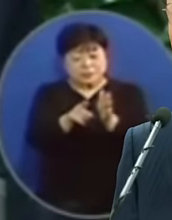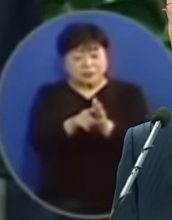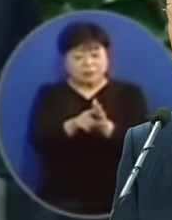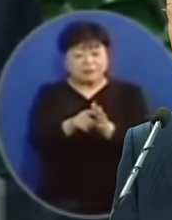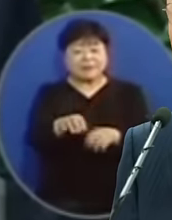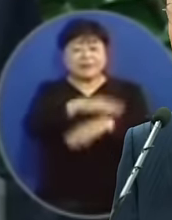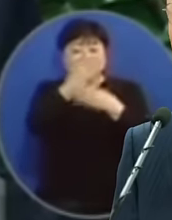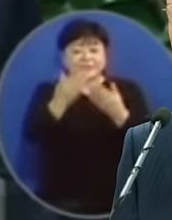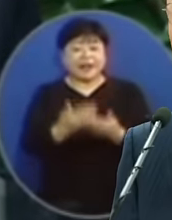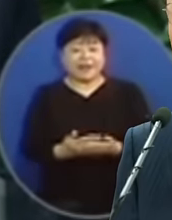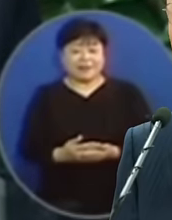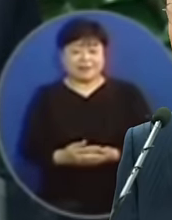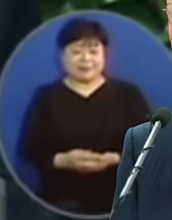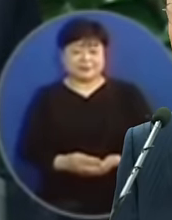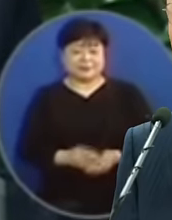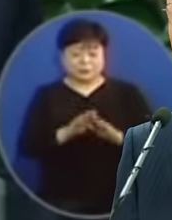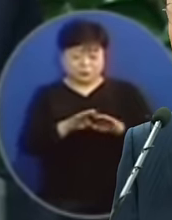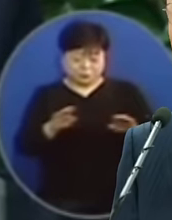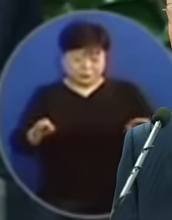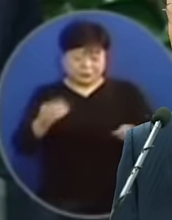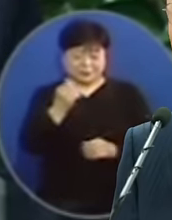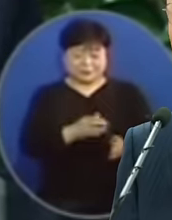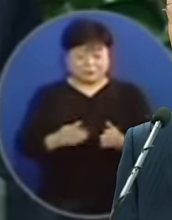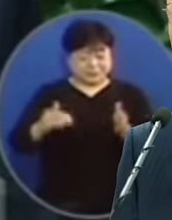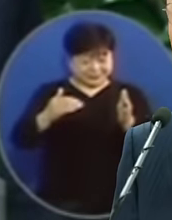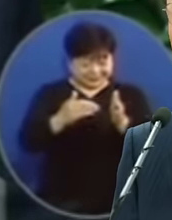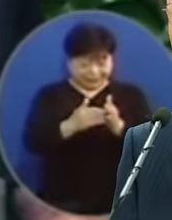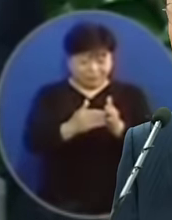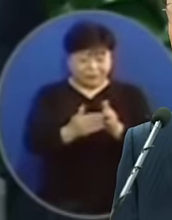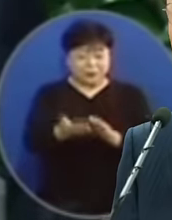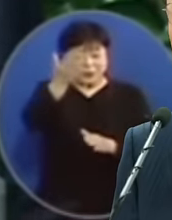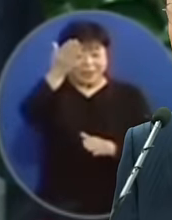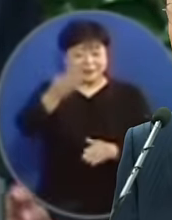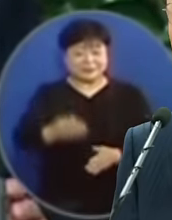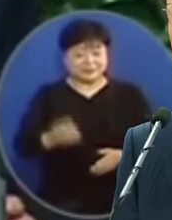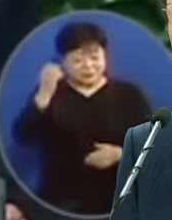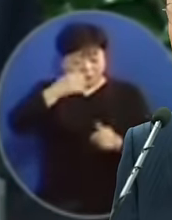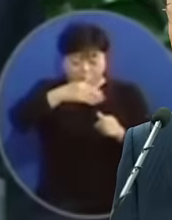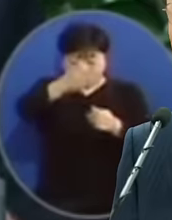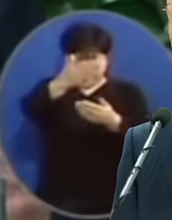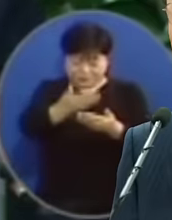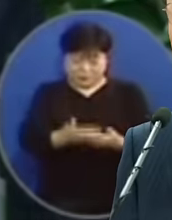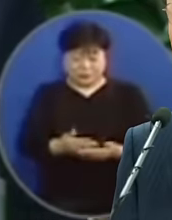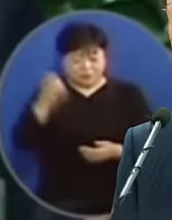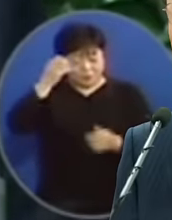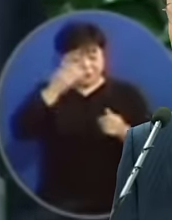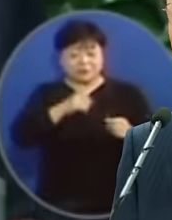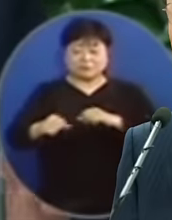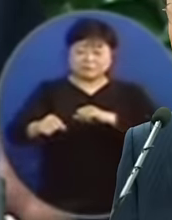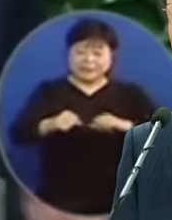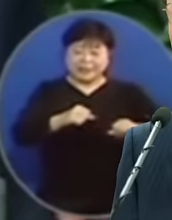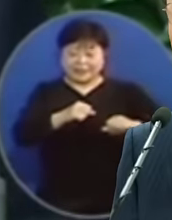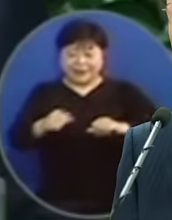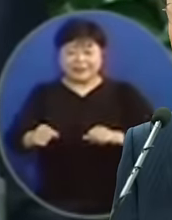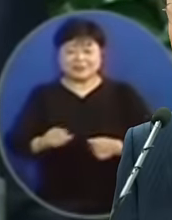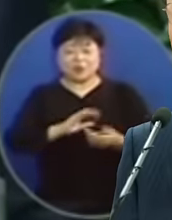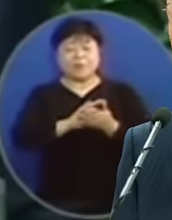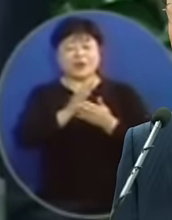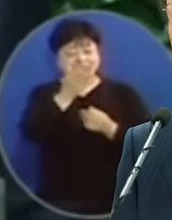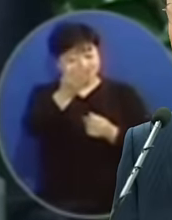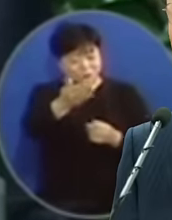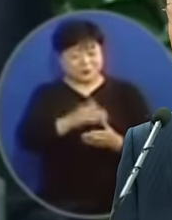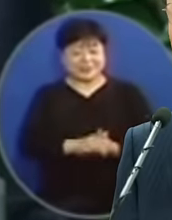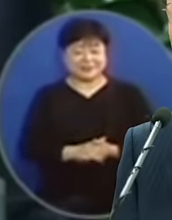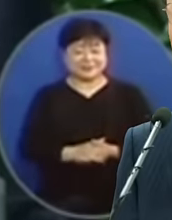다 토대를 쌓아놓고 그 토대 입각에서 성령을 보내심으로 성령은 운행하셔서 변화시키는